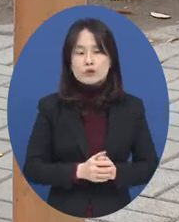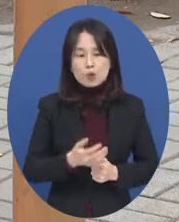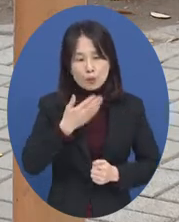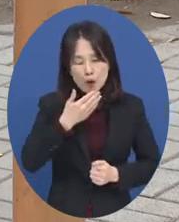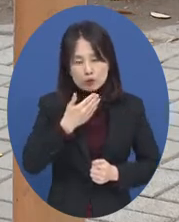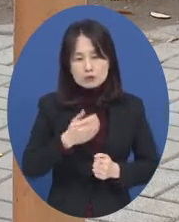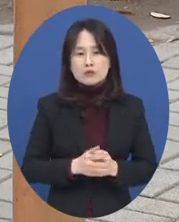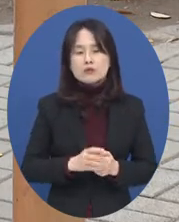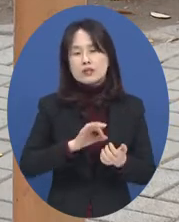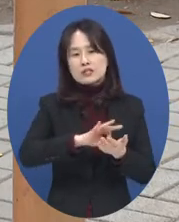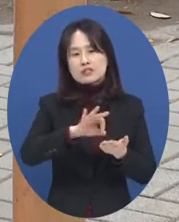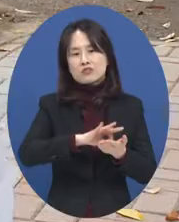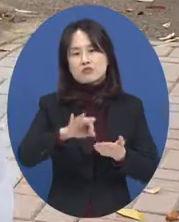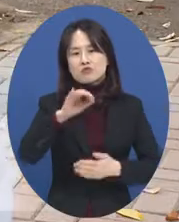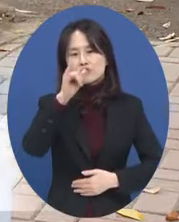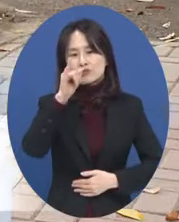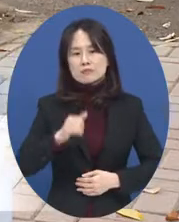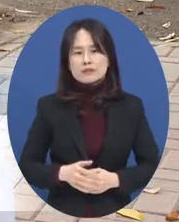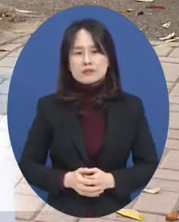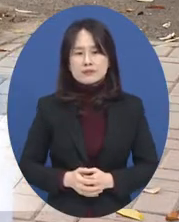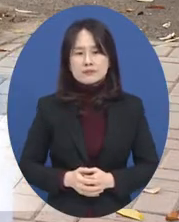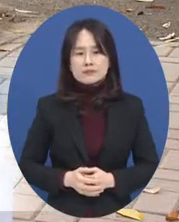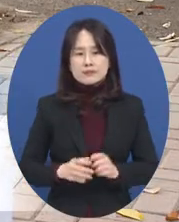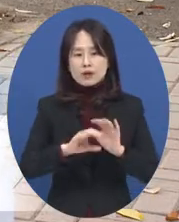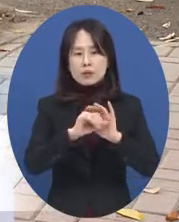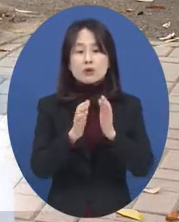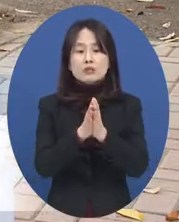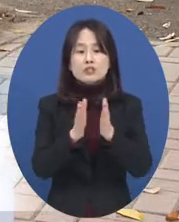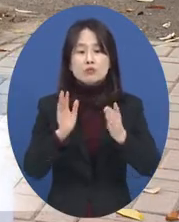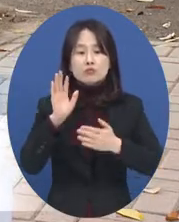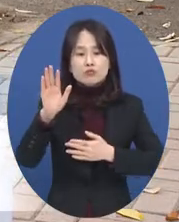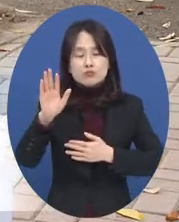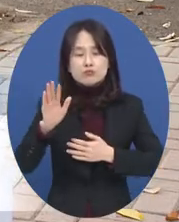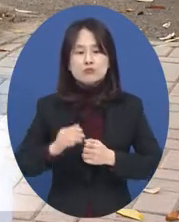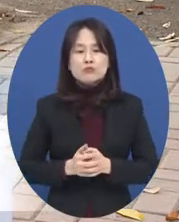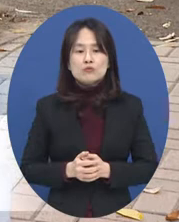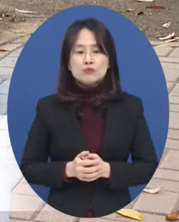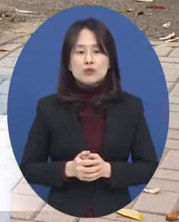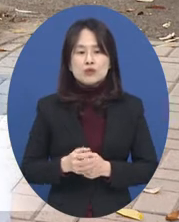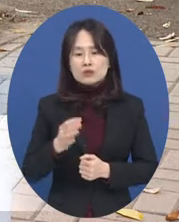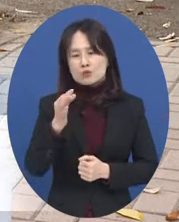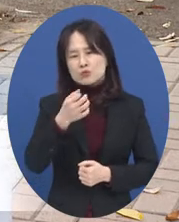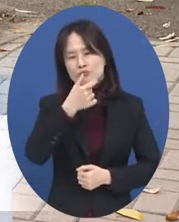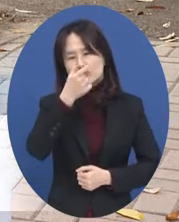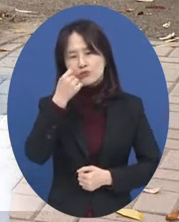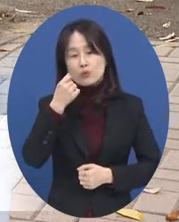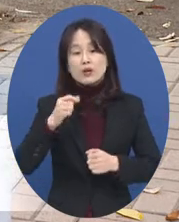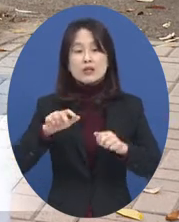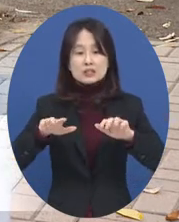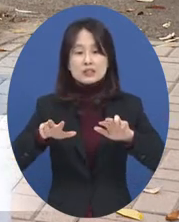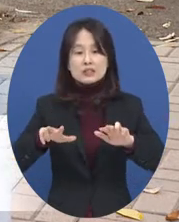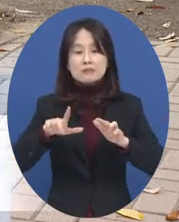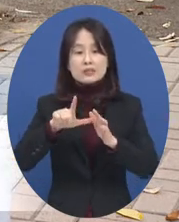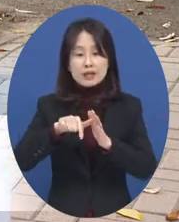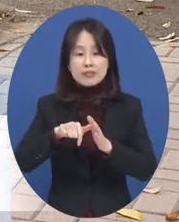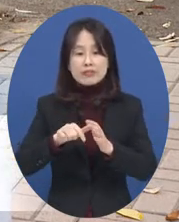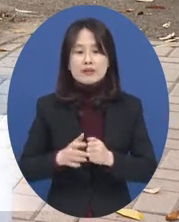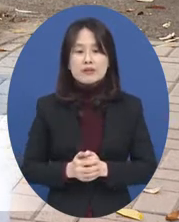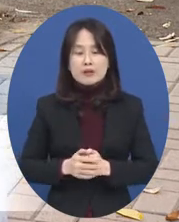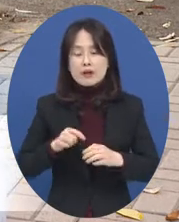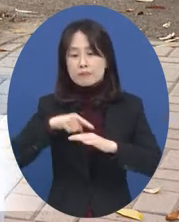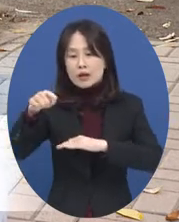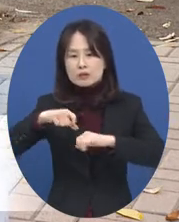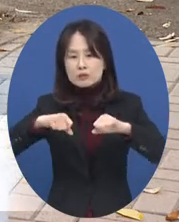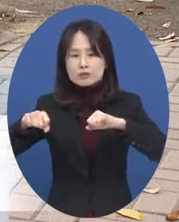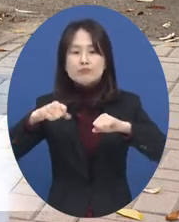생계 자금이 돼줬습니다. 저희가 이제 코로나가 터지고 나서 얼마 안된 시기고 하니까 돈이 모자랄 시기 때문에